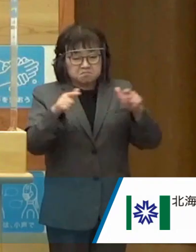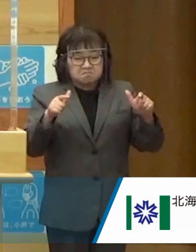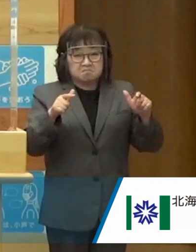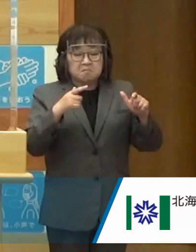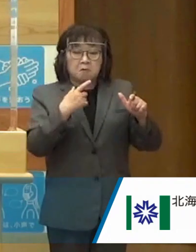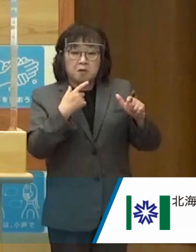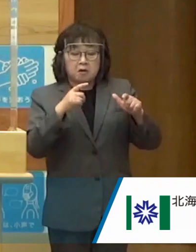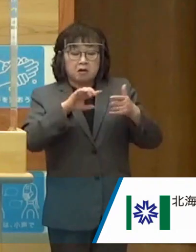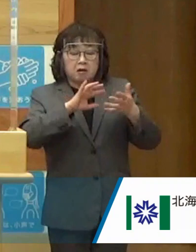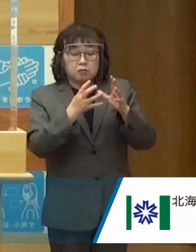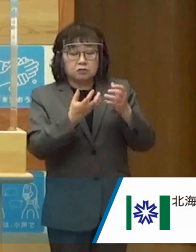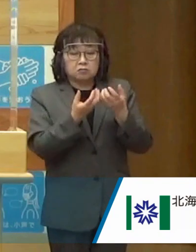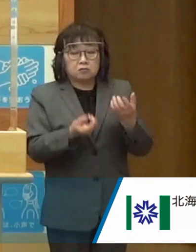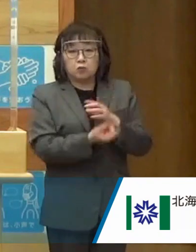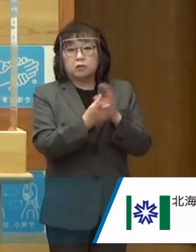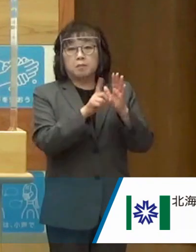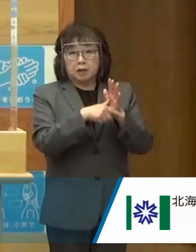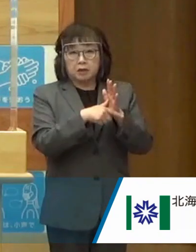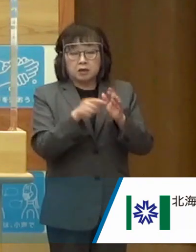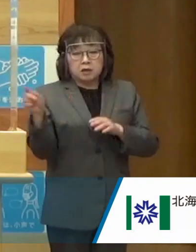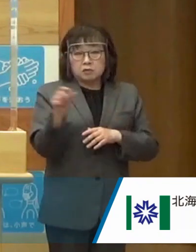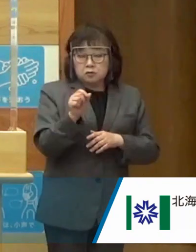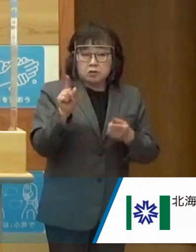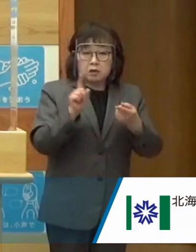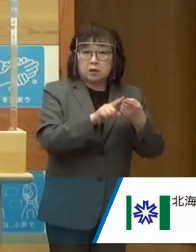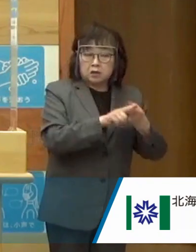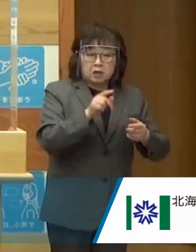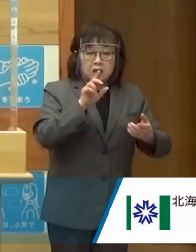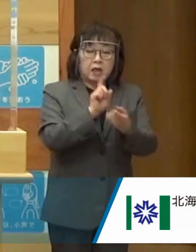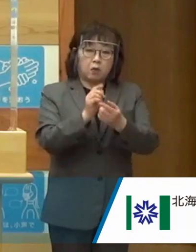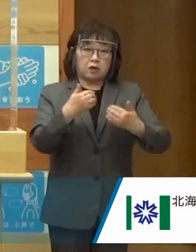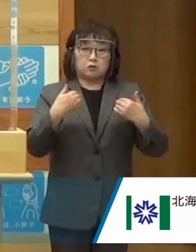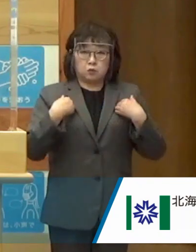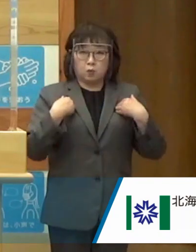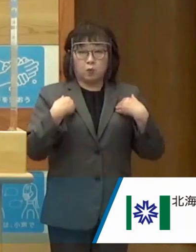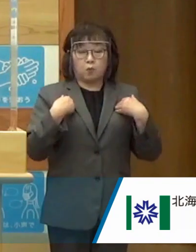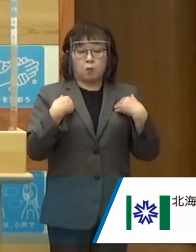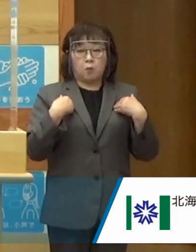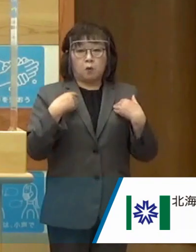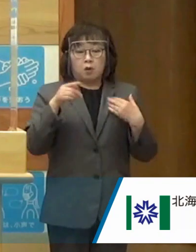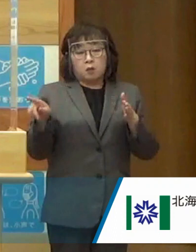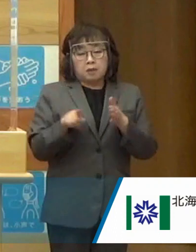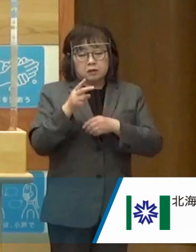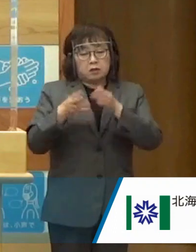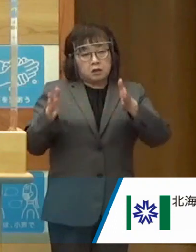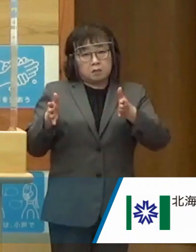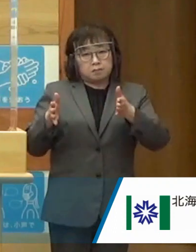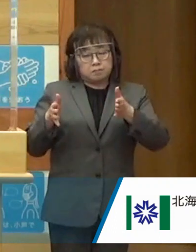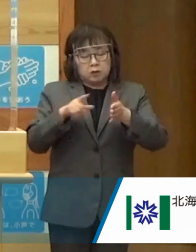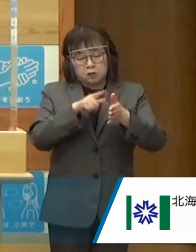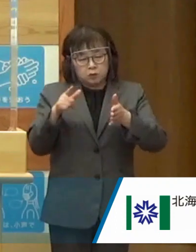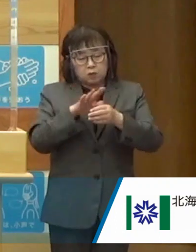なる変異株が現れた場合、迅速的確な対応が必要になります。これまで3年間にわた